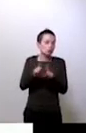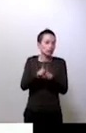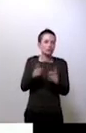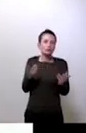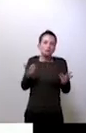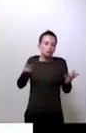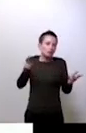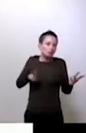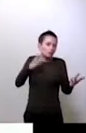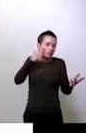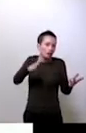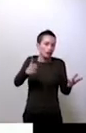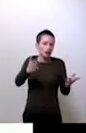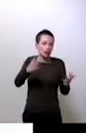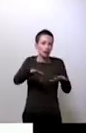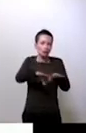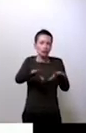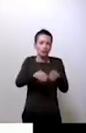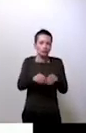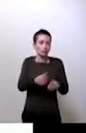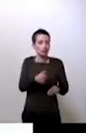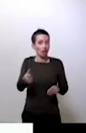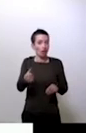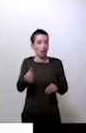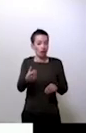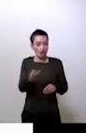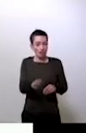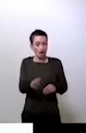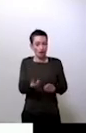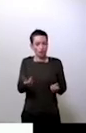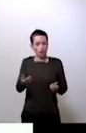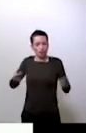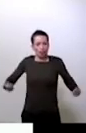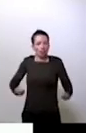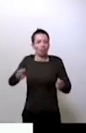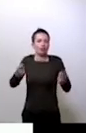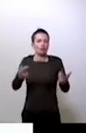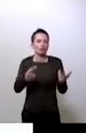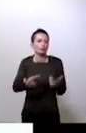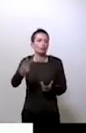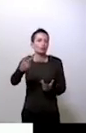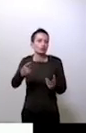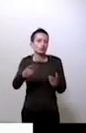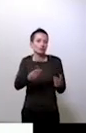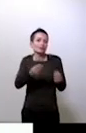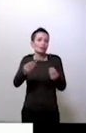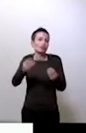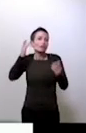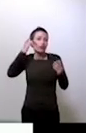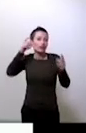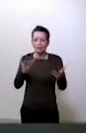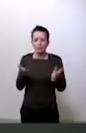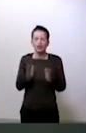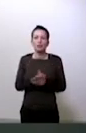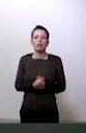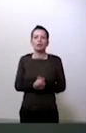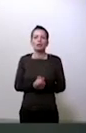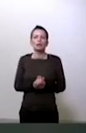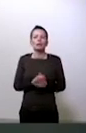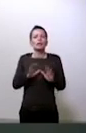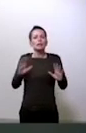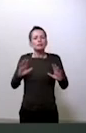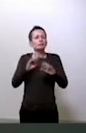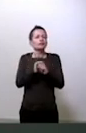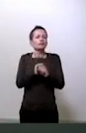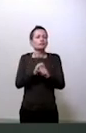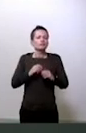nombre important de familles monoparentales qui font entre guillemets baisser cette moyenne-là. Juste en